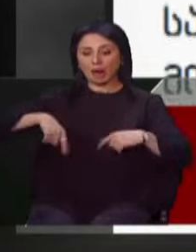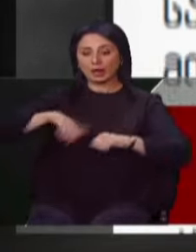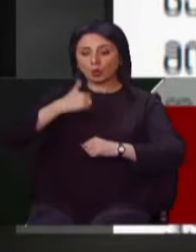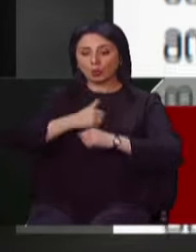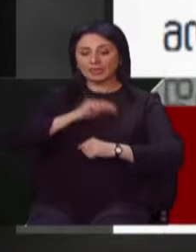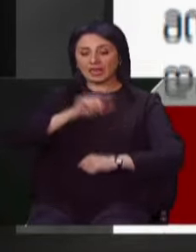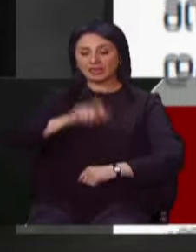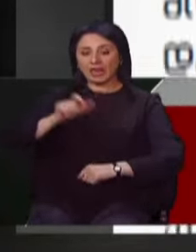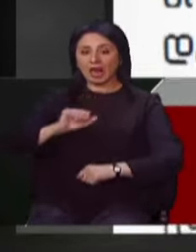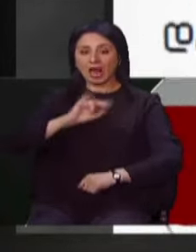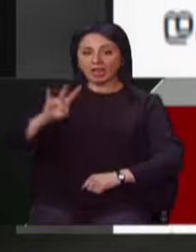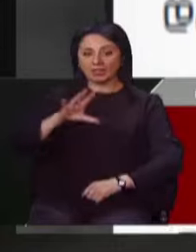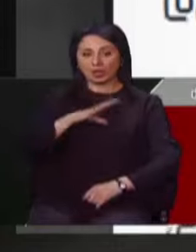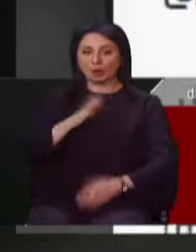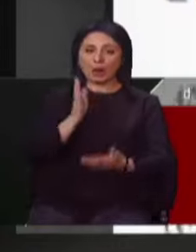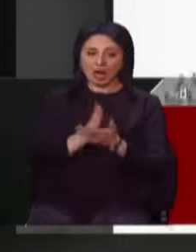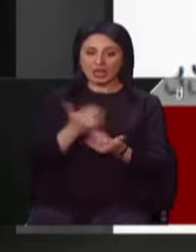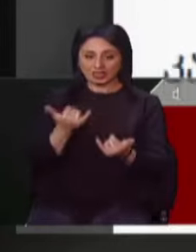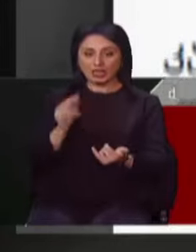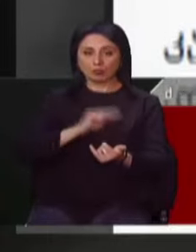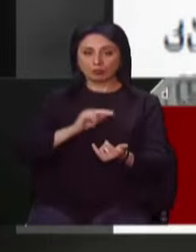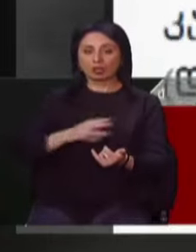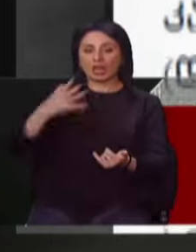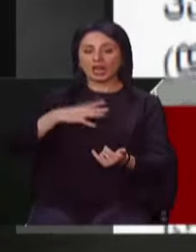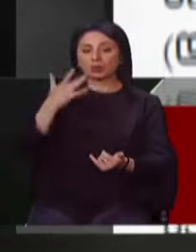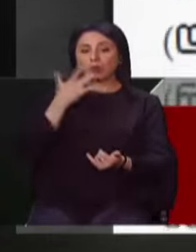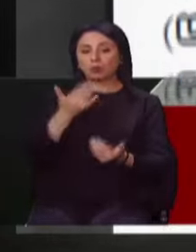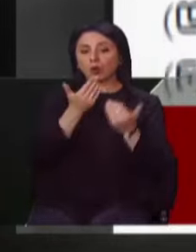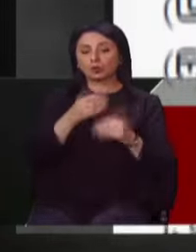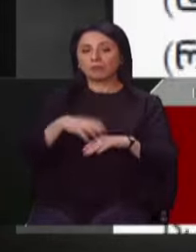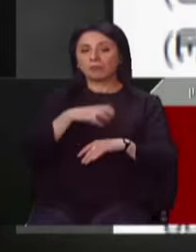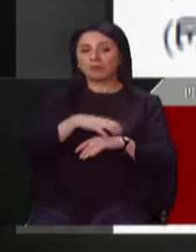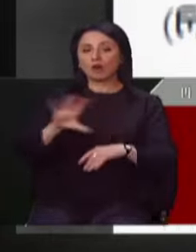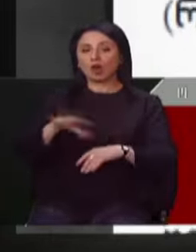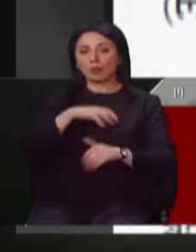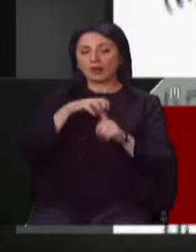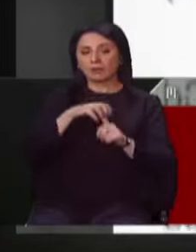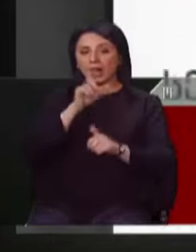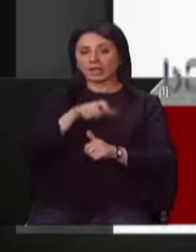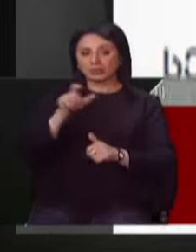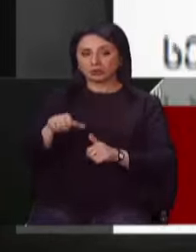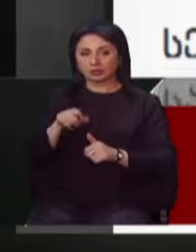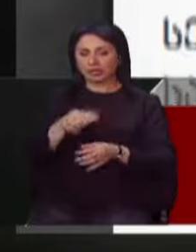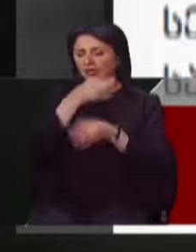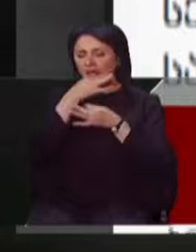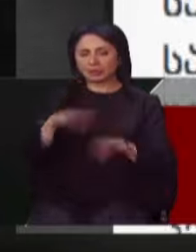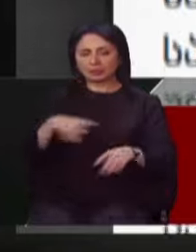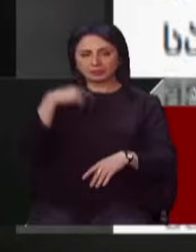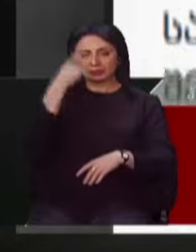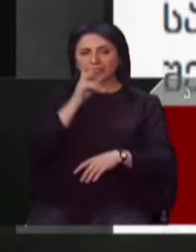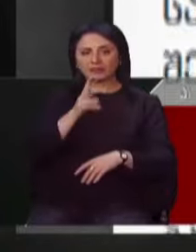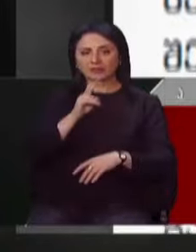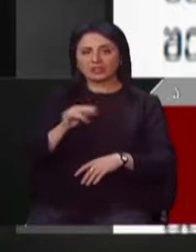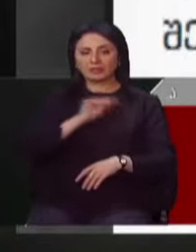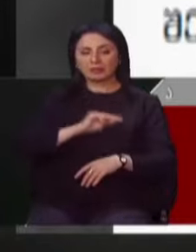უფროს თანამშრომლად, ან იყო ან არის მოქმედი ან ქართული პოლიტიკური პარტიის ყოფილი მაღალჩინოსანი, ნებისმიერი პირი,